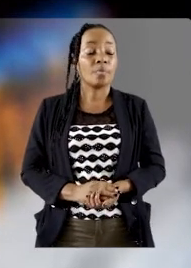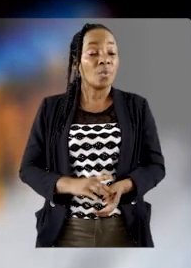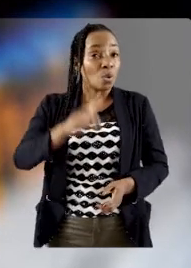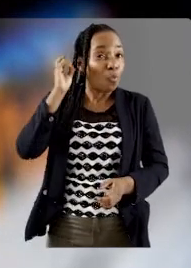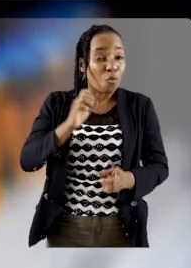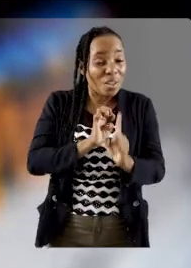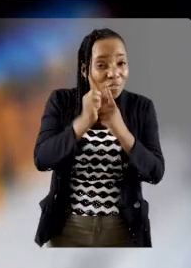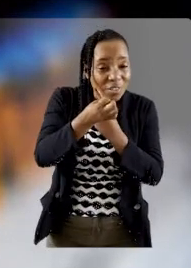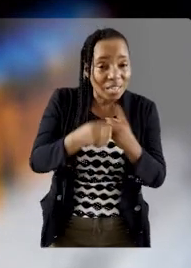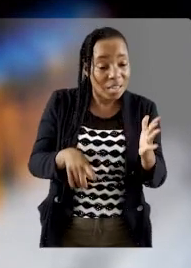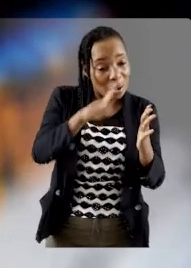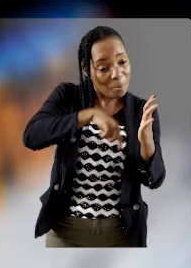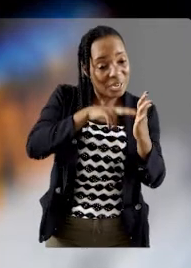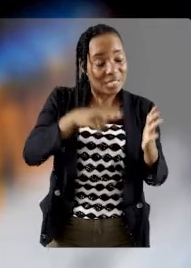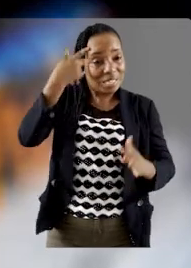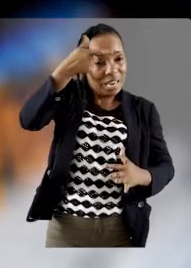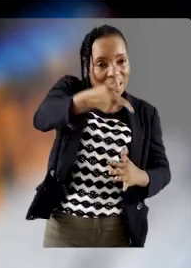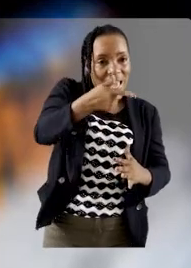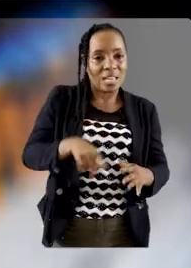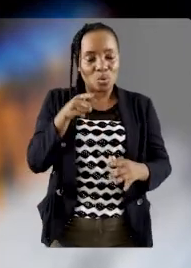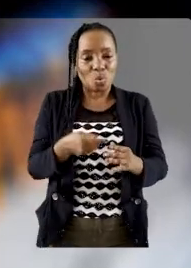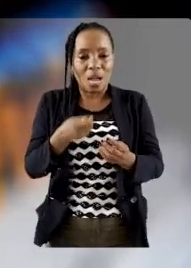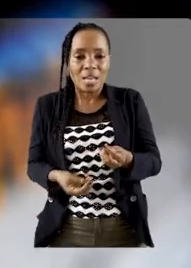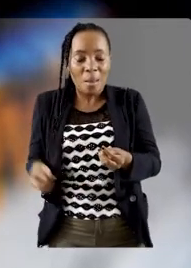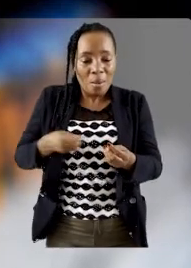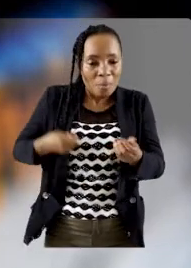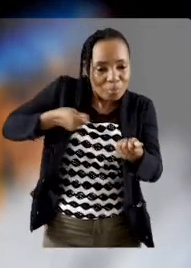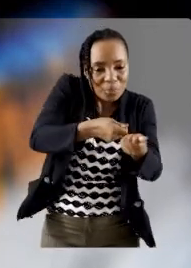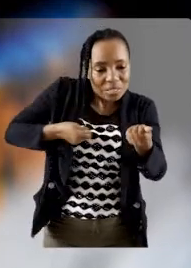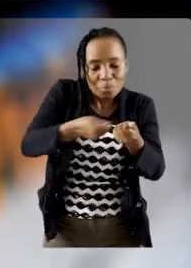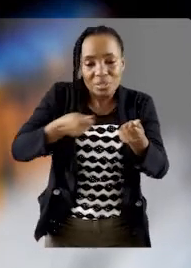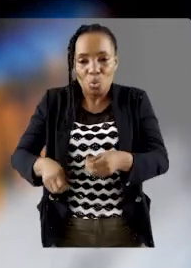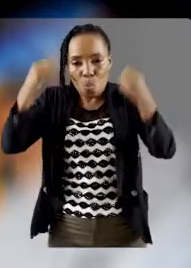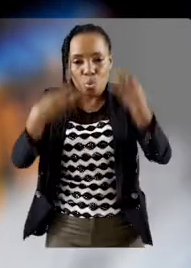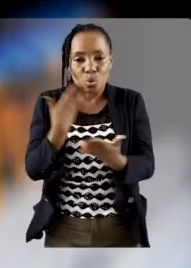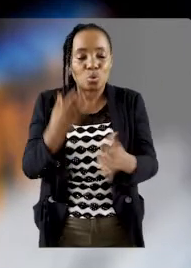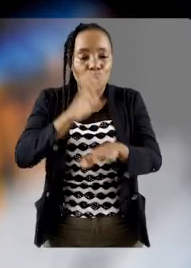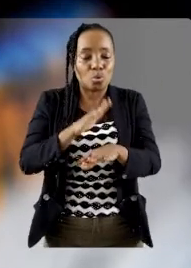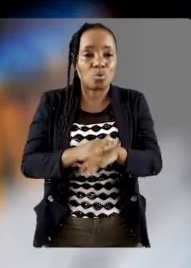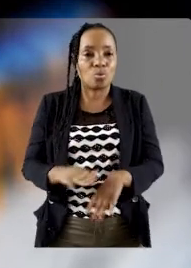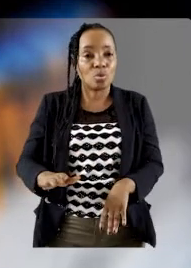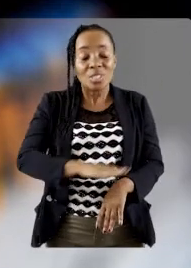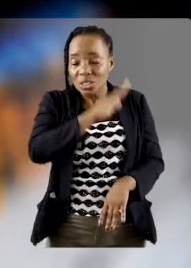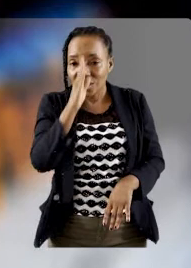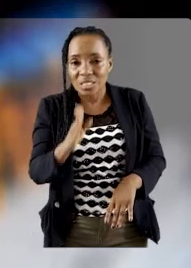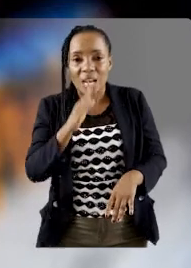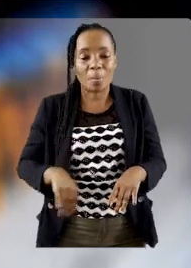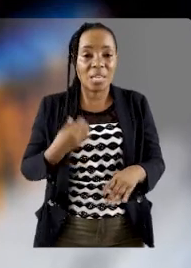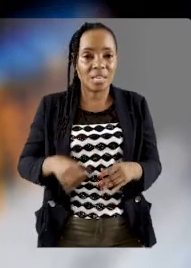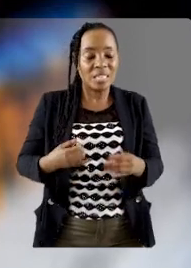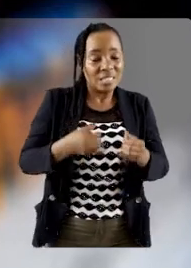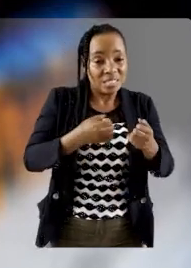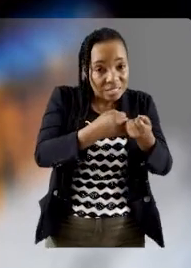Éviter de surcharger les prises électriques. Ne jamais débrancher un appareil en tirant sur la